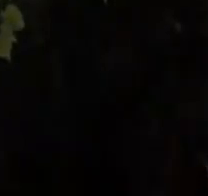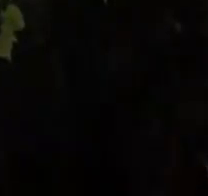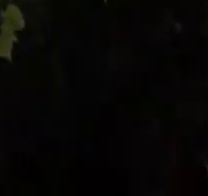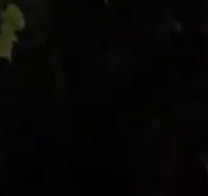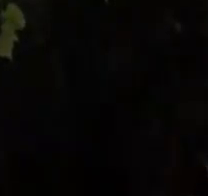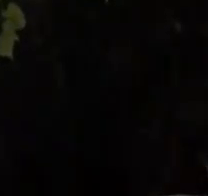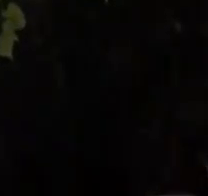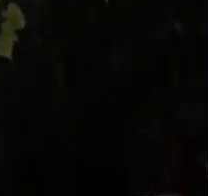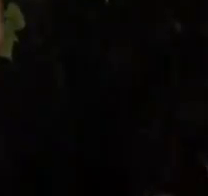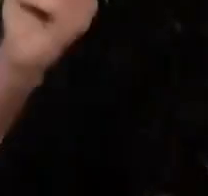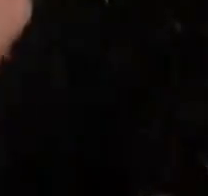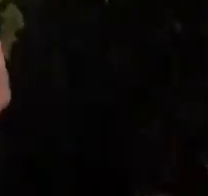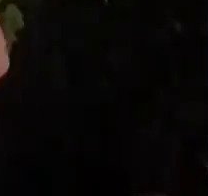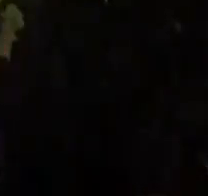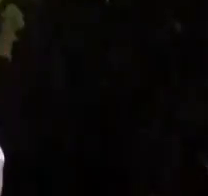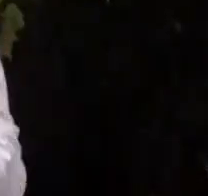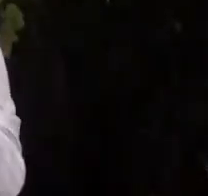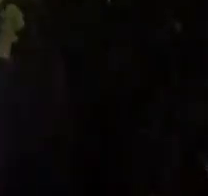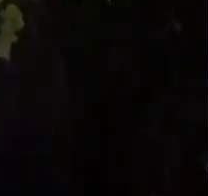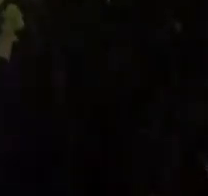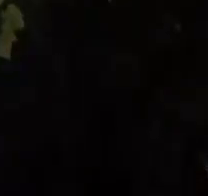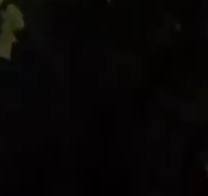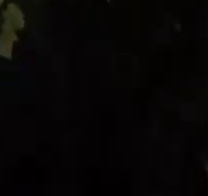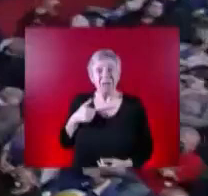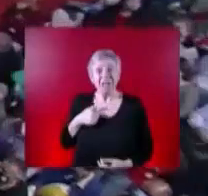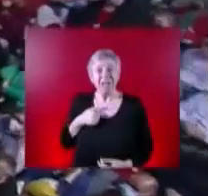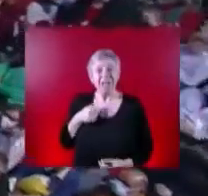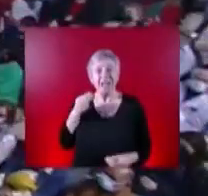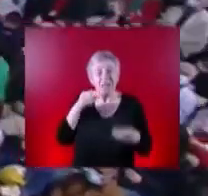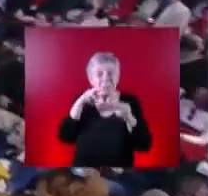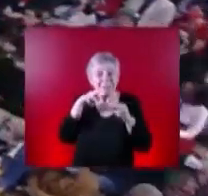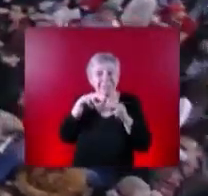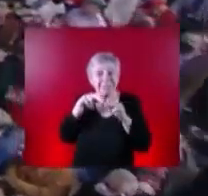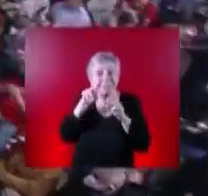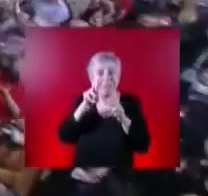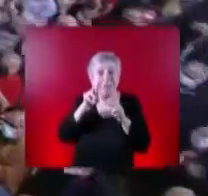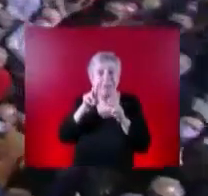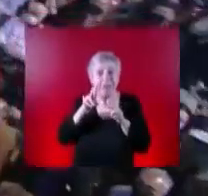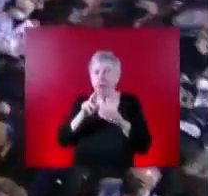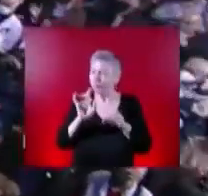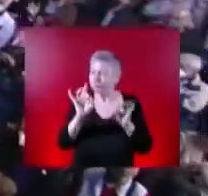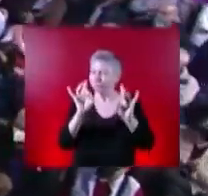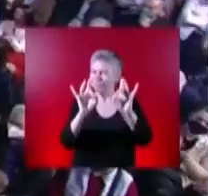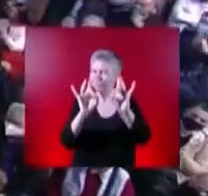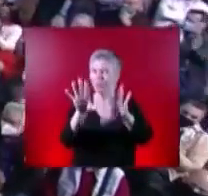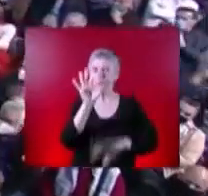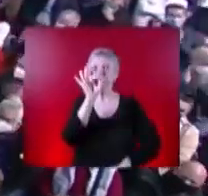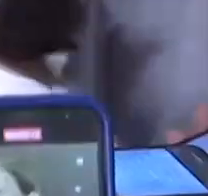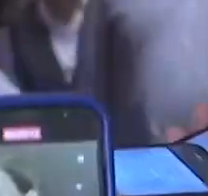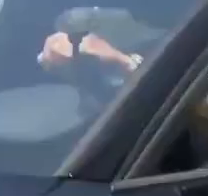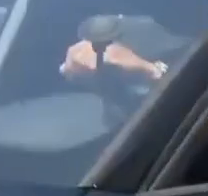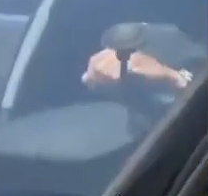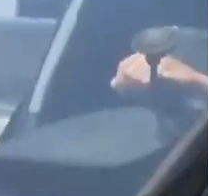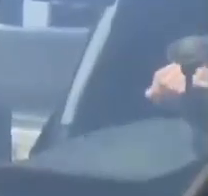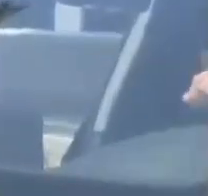Εκεί μοιάζει οι απόψεις να διείστανται, καθώς υπάρχει αυτή η απόφαση της γραμματείας για την προϋπόθεση των 30 υπογραφών. Από εκεί και πέρα,